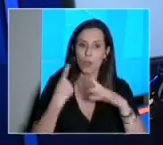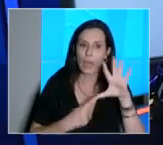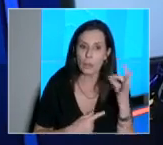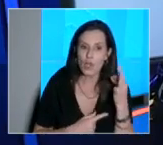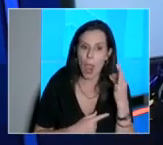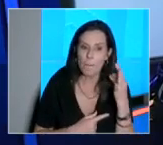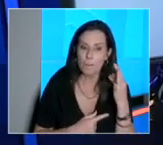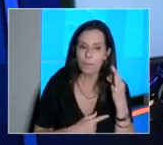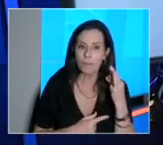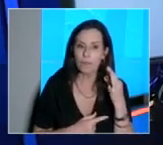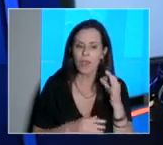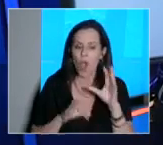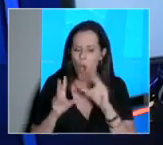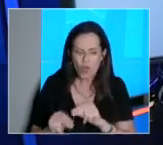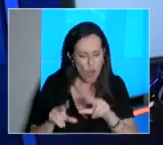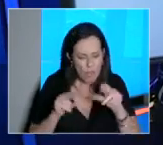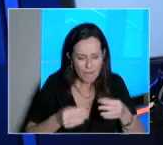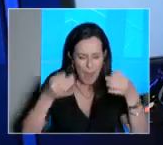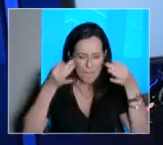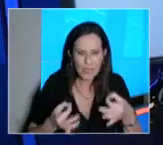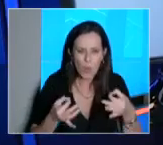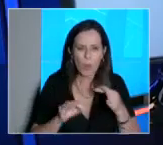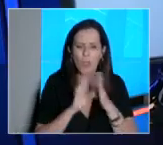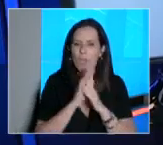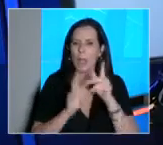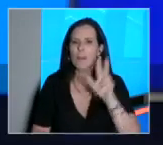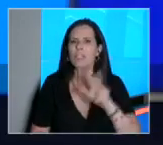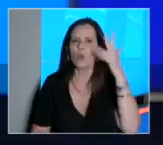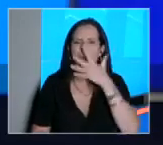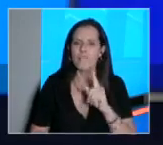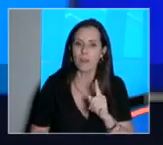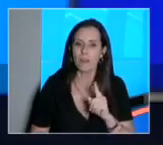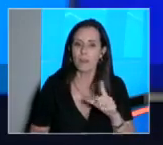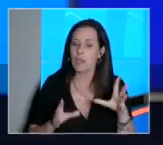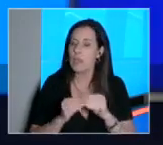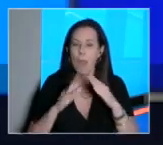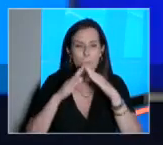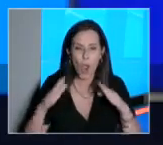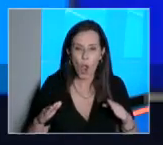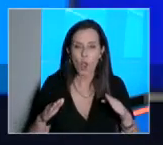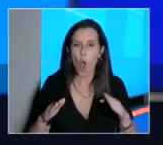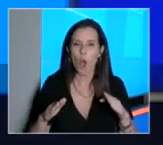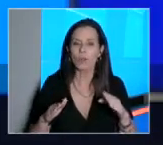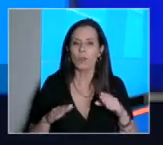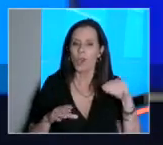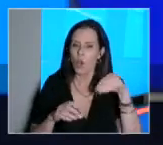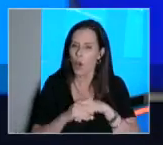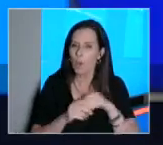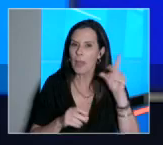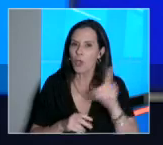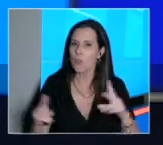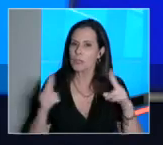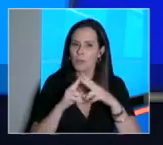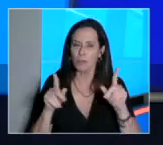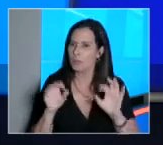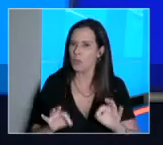ה-50. קו ישר מחבר בין כל מה שקרה בצפון אפריקה, עם המחנות המאגרים, כולל בדרום צרפת, למה